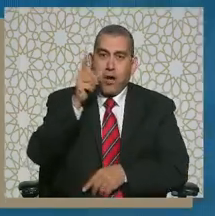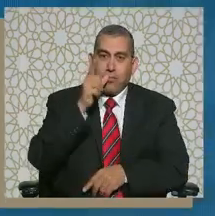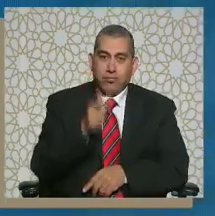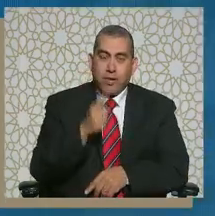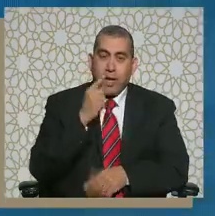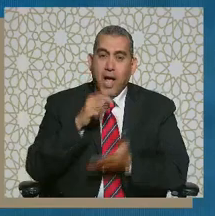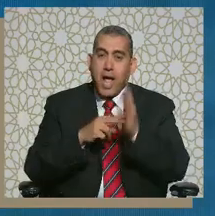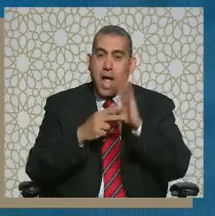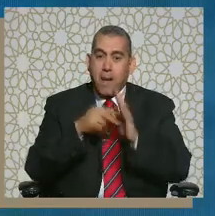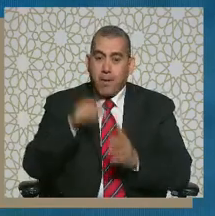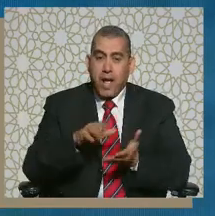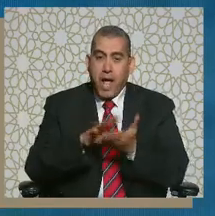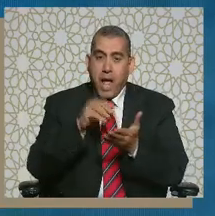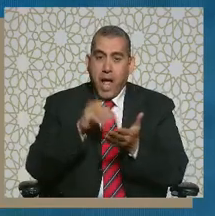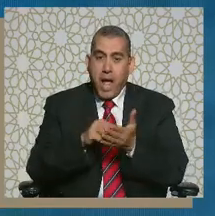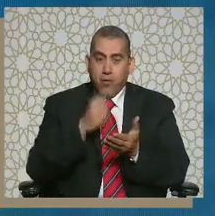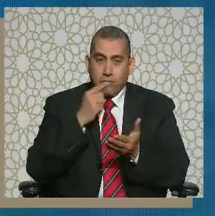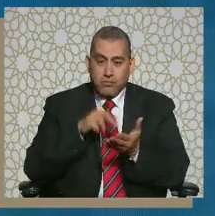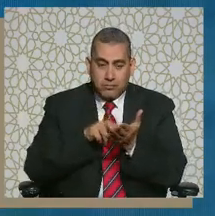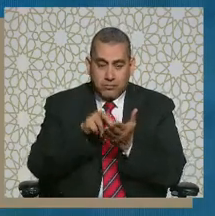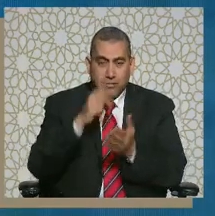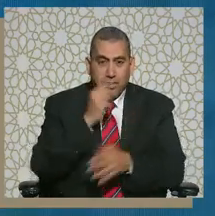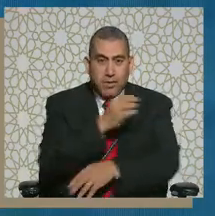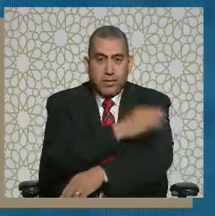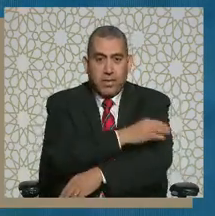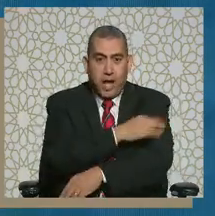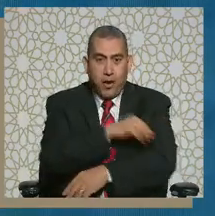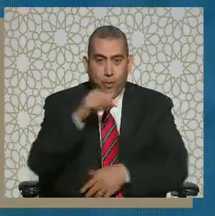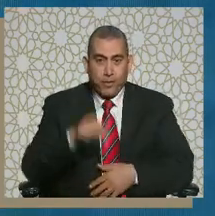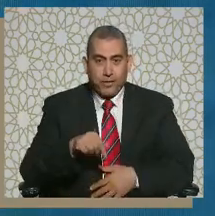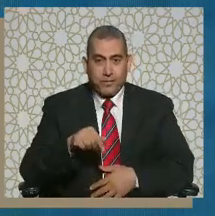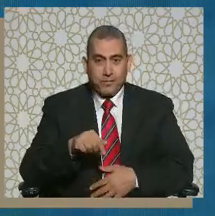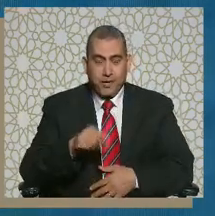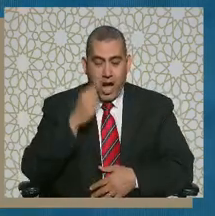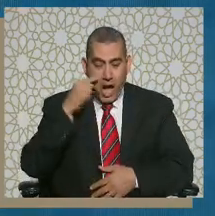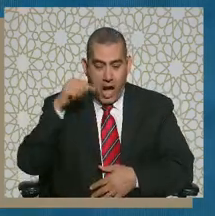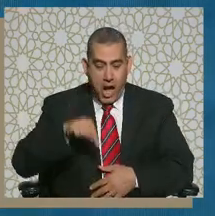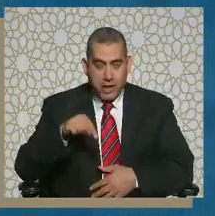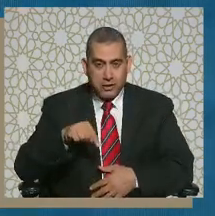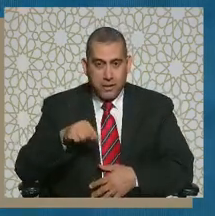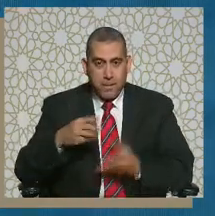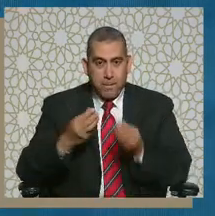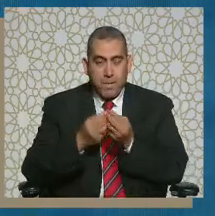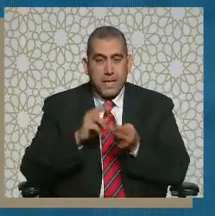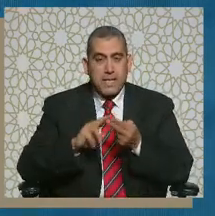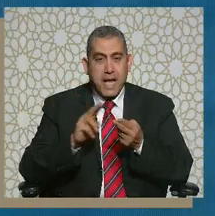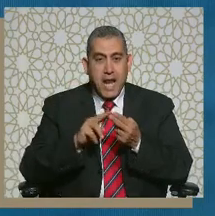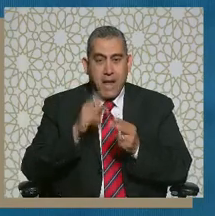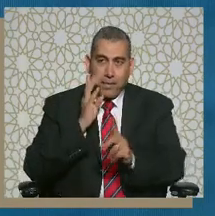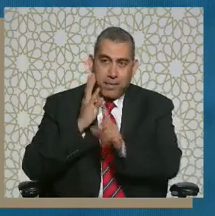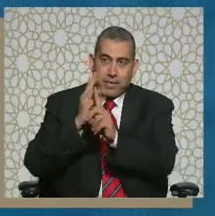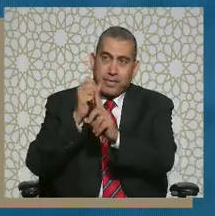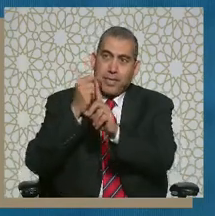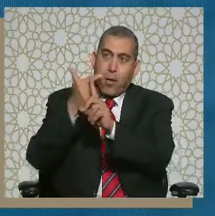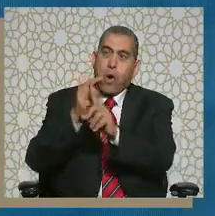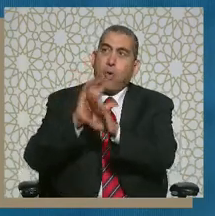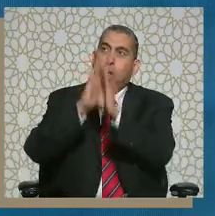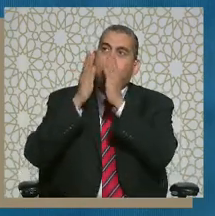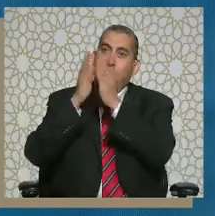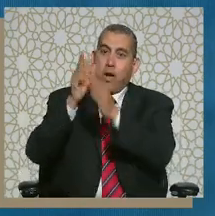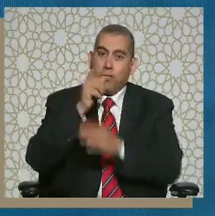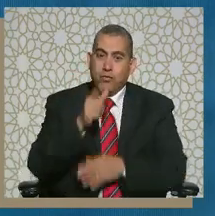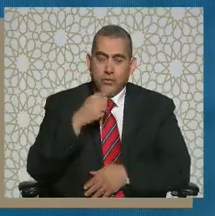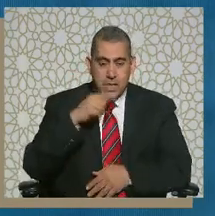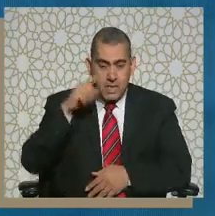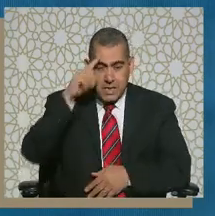ايه بقى اول حاجه عشان نخوض تجربه العيش بسلام التوكل ما تستصعب